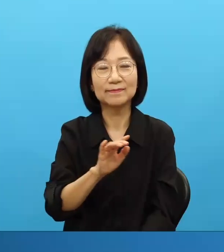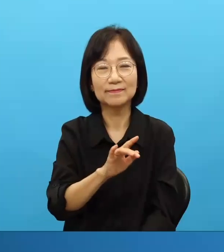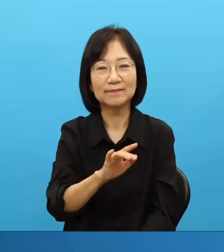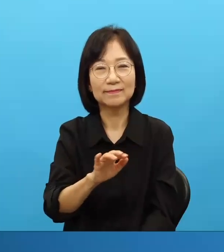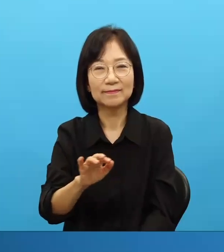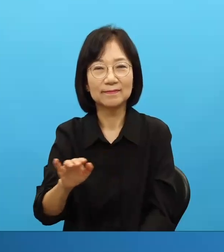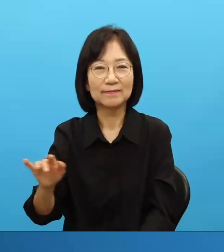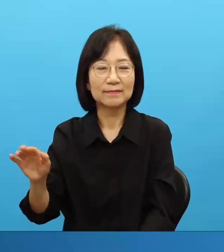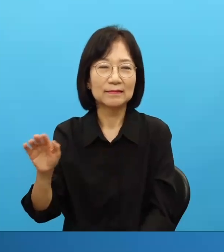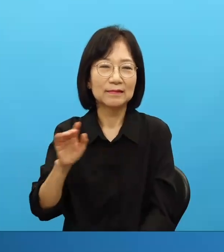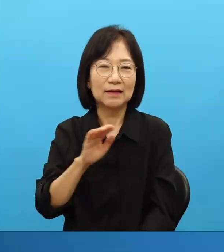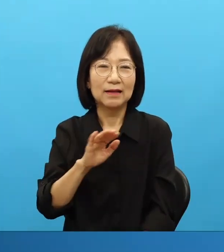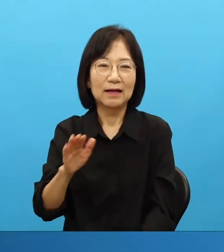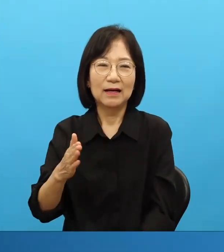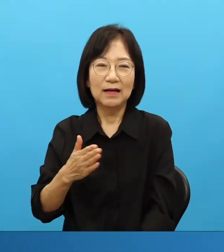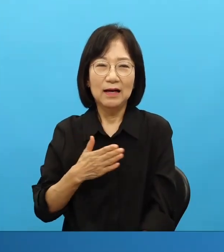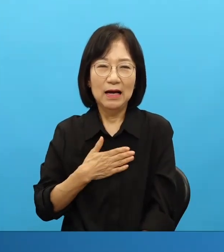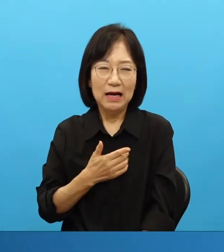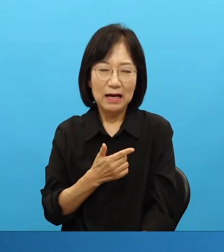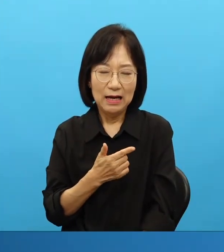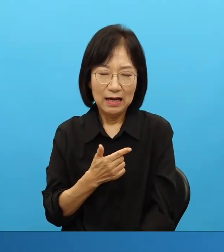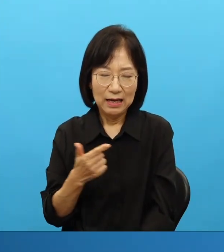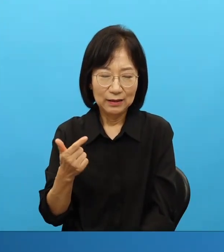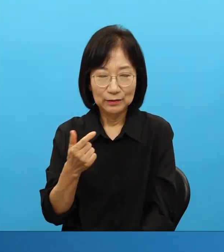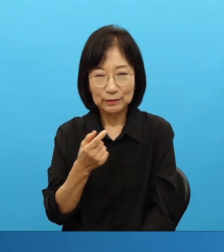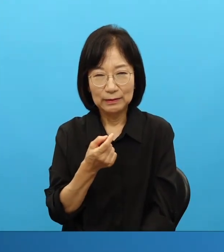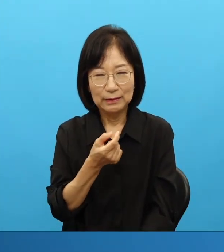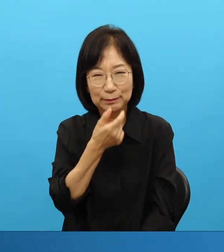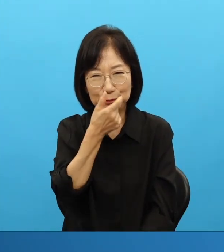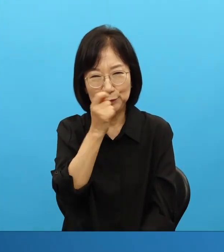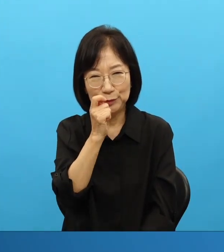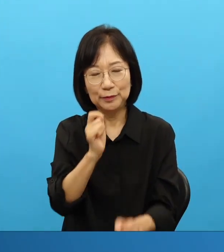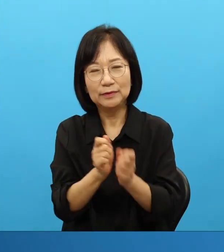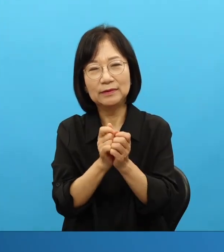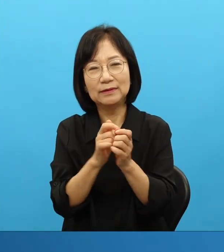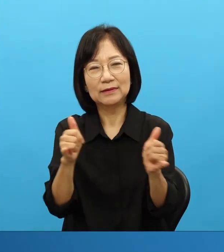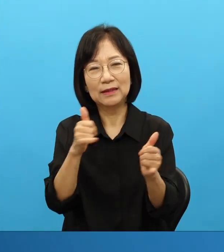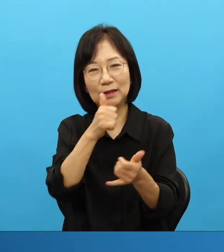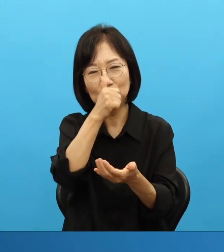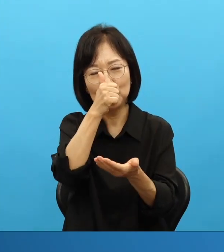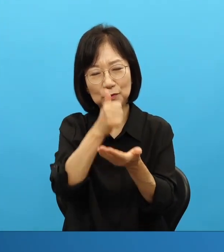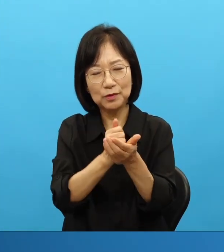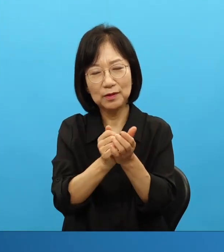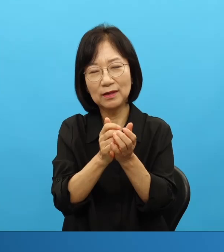지극히 작은 자 죄인 중에게서